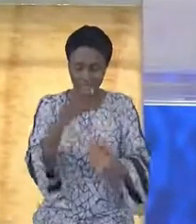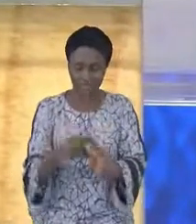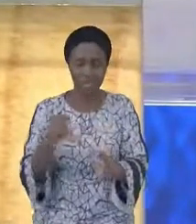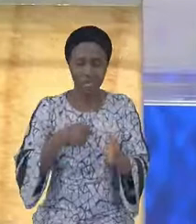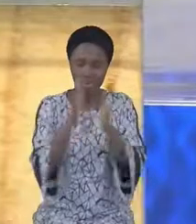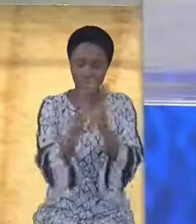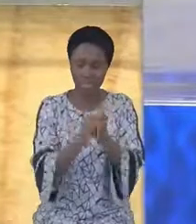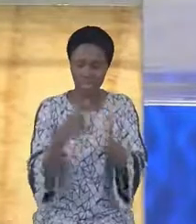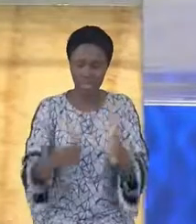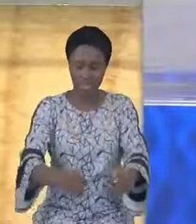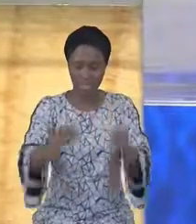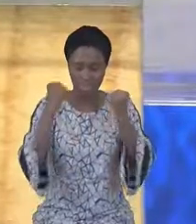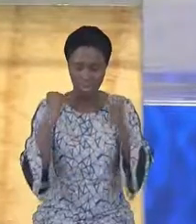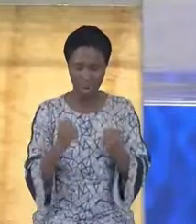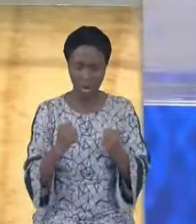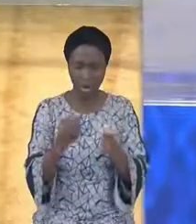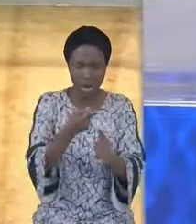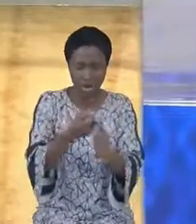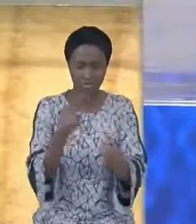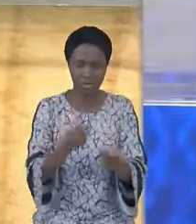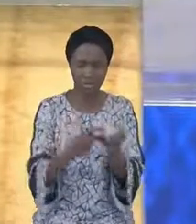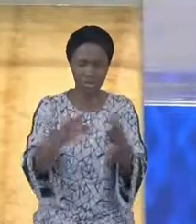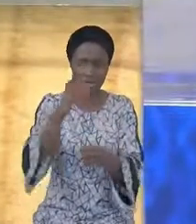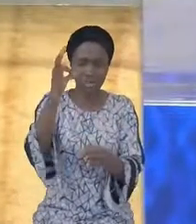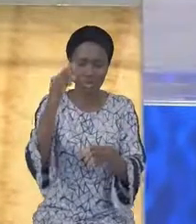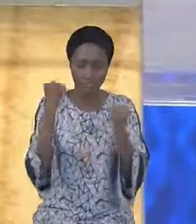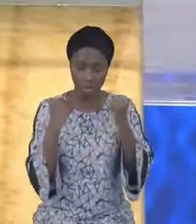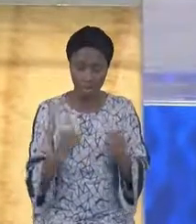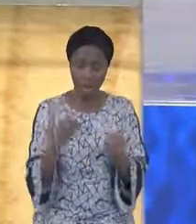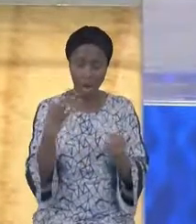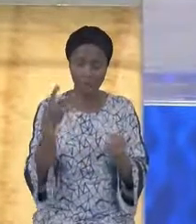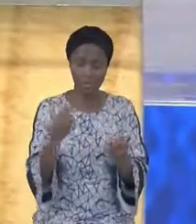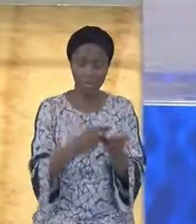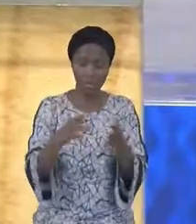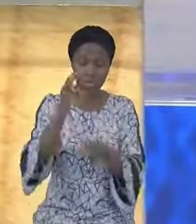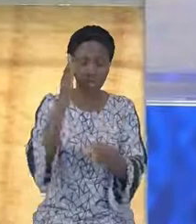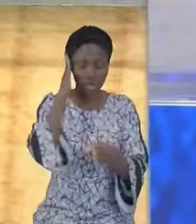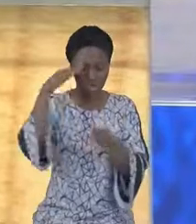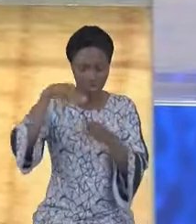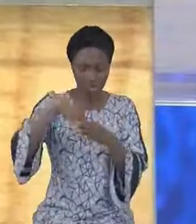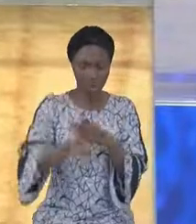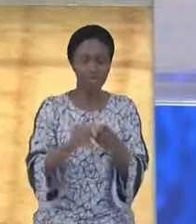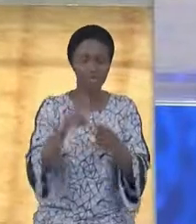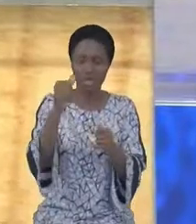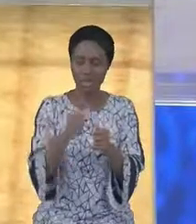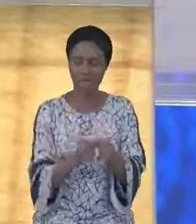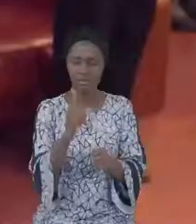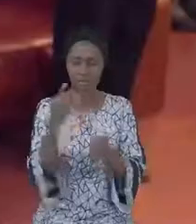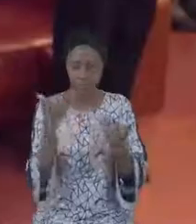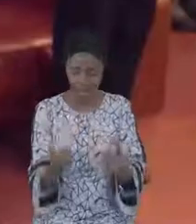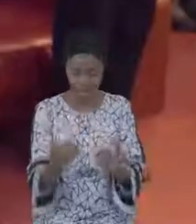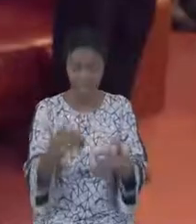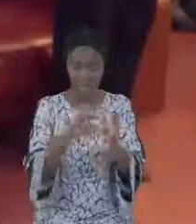que l'énergie de l'esprit, la puissance de l'esprit, va pénétrer chacun maintenant au nom